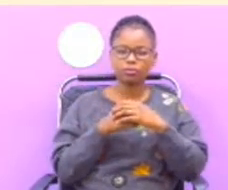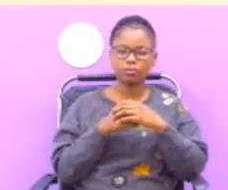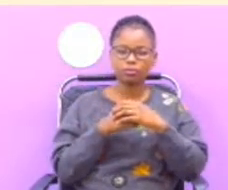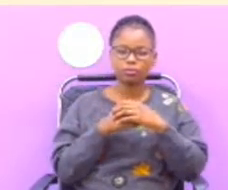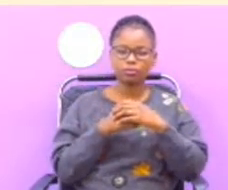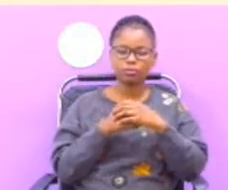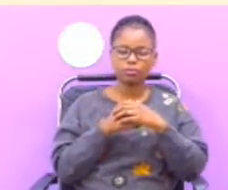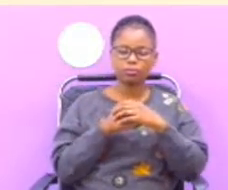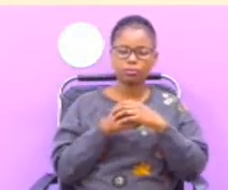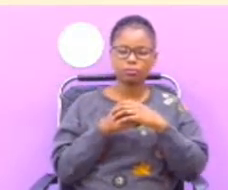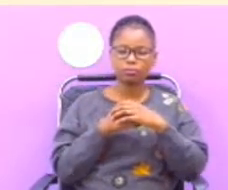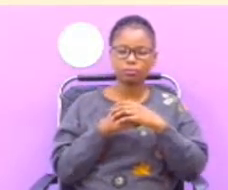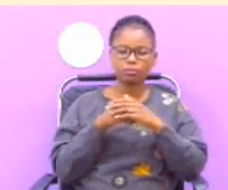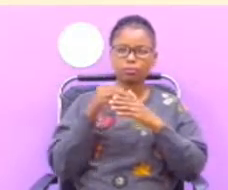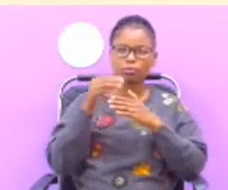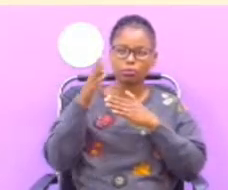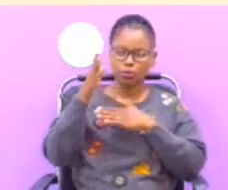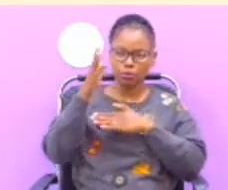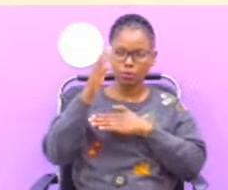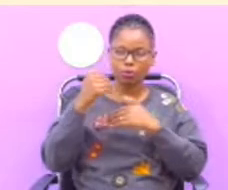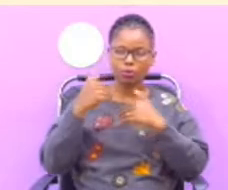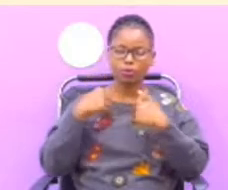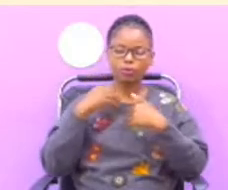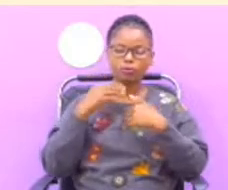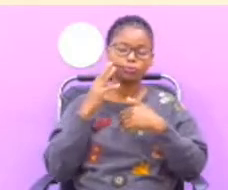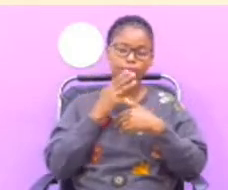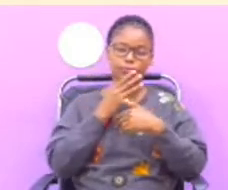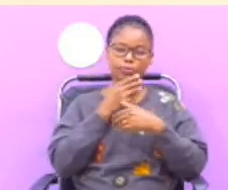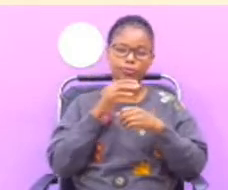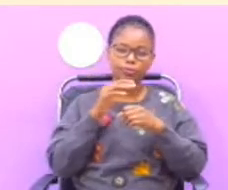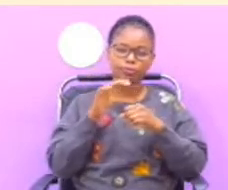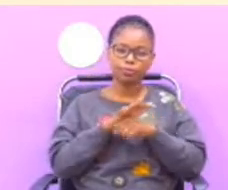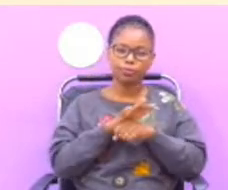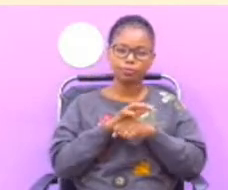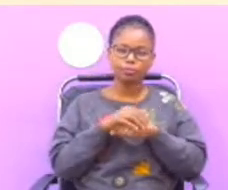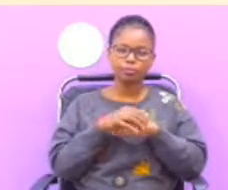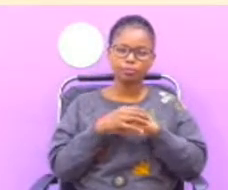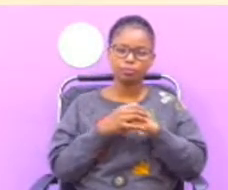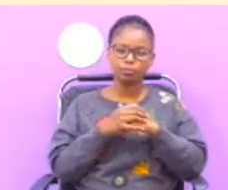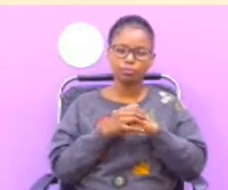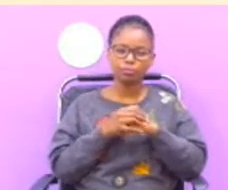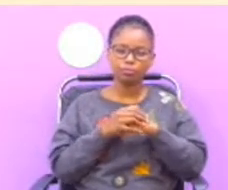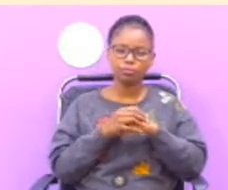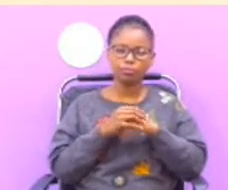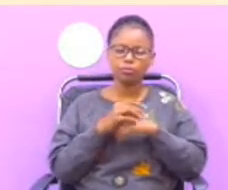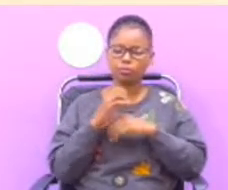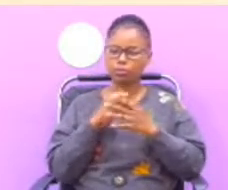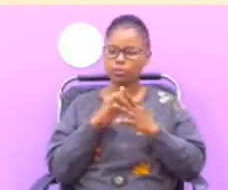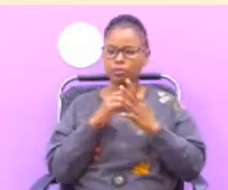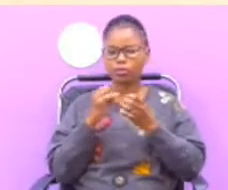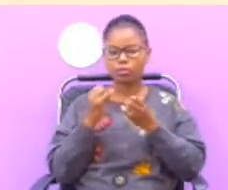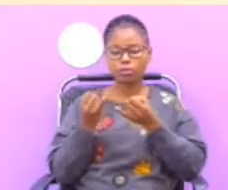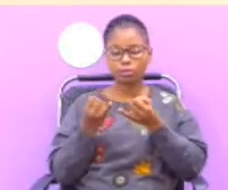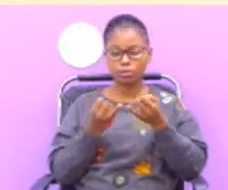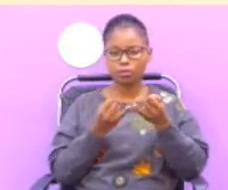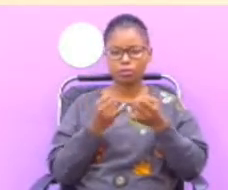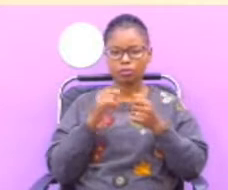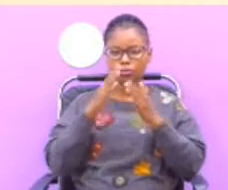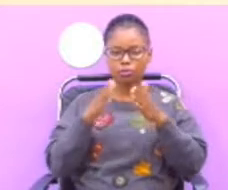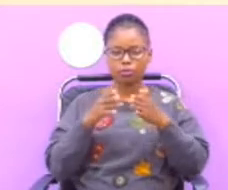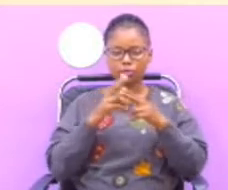ngai witũ nĩ arĩ tha nyingĩ rĩu reke tũcoke na harĩ ũguo ngwendaga gũkũ introduce mũndũ ũgwĩtwo